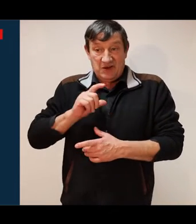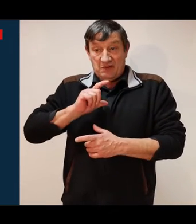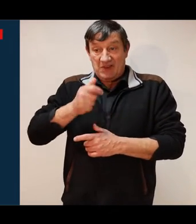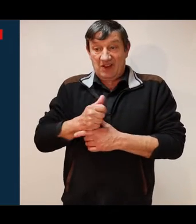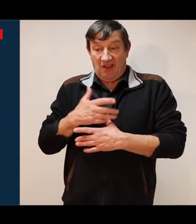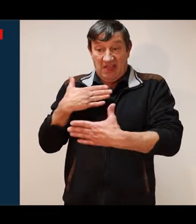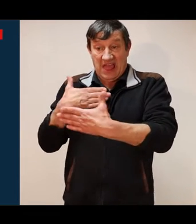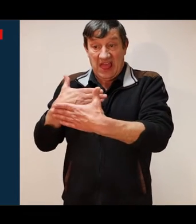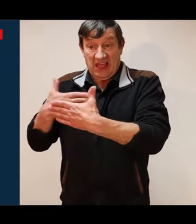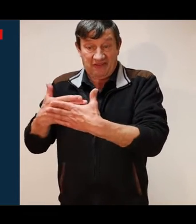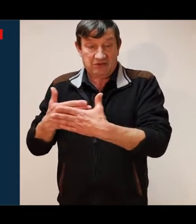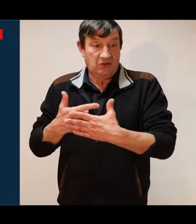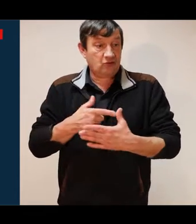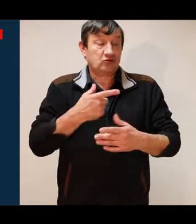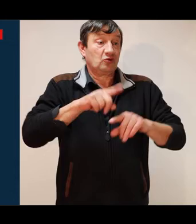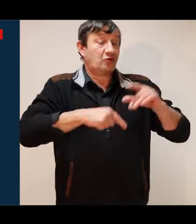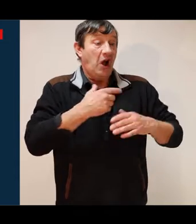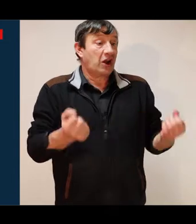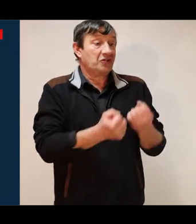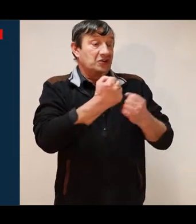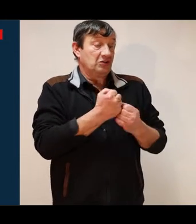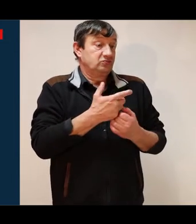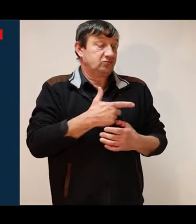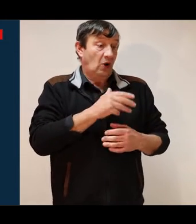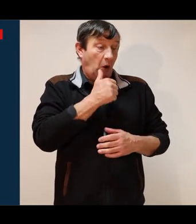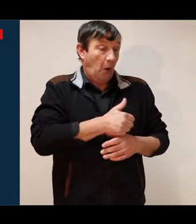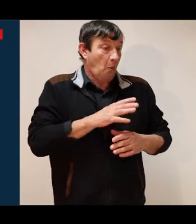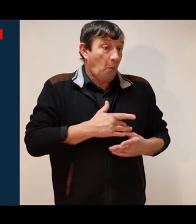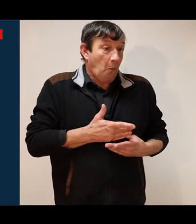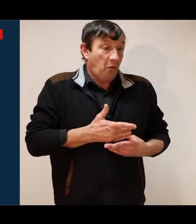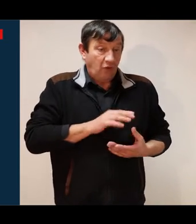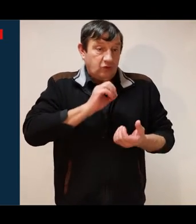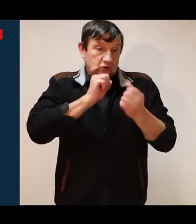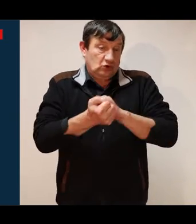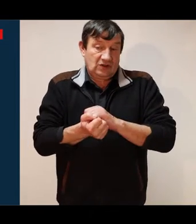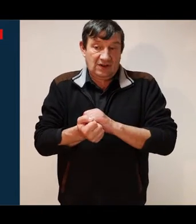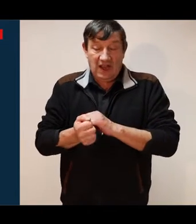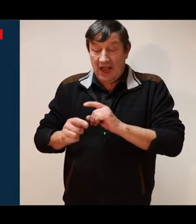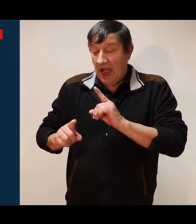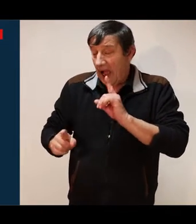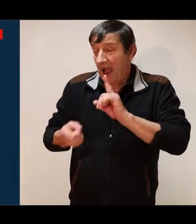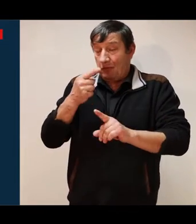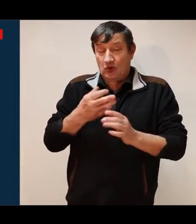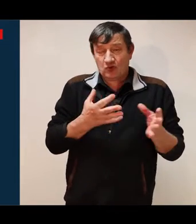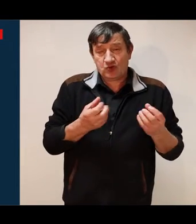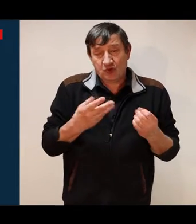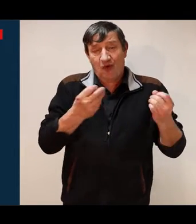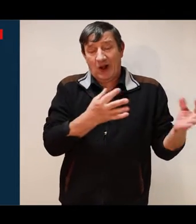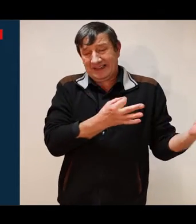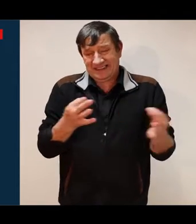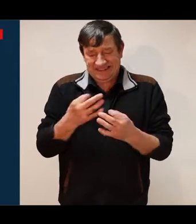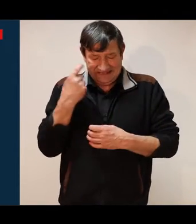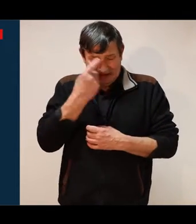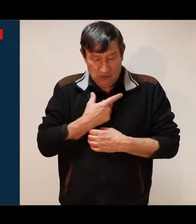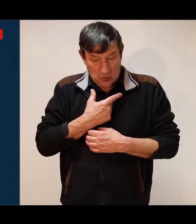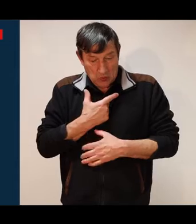probable qu'on ne soit pas toujours satisfait de son activité si on n'en change pas. Donc c'est extrêmement important de se poser très régulièrement la question et d'être capable